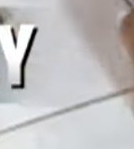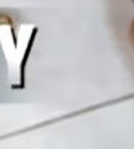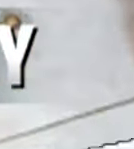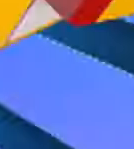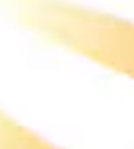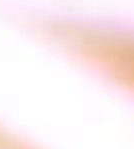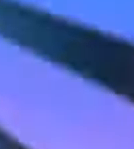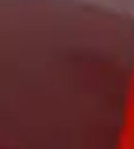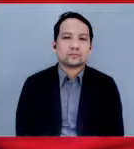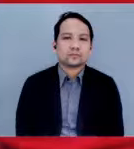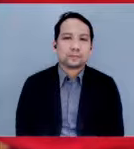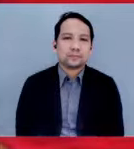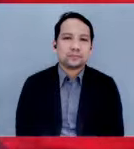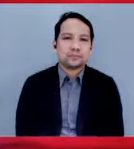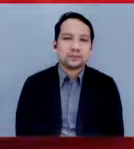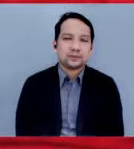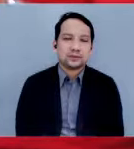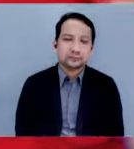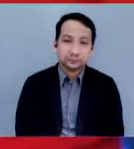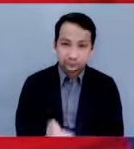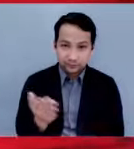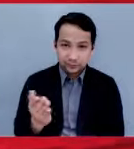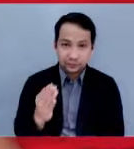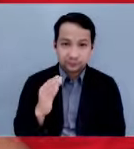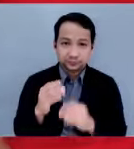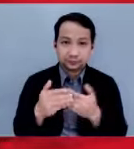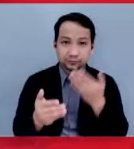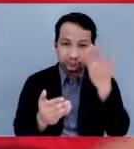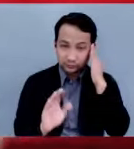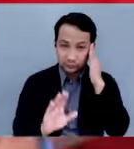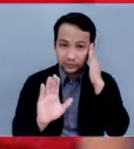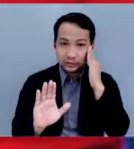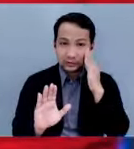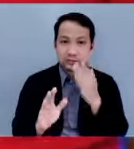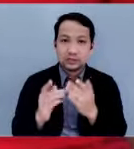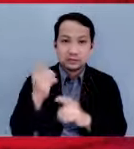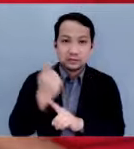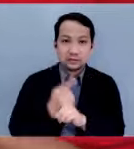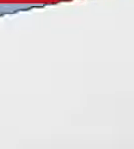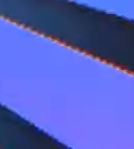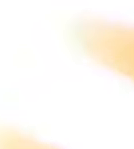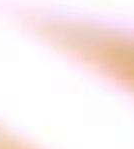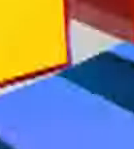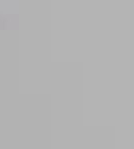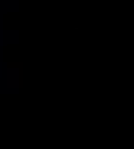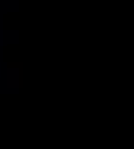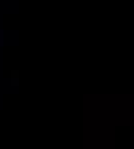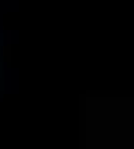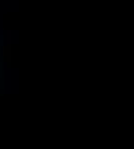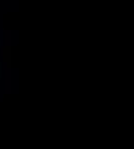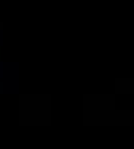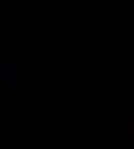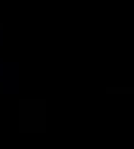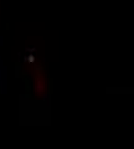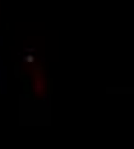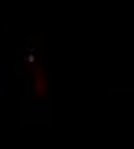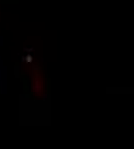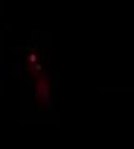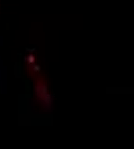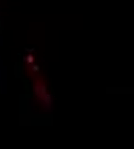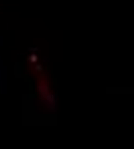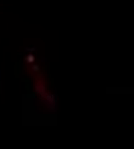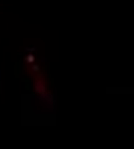Doc. And March, syempre, alam nyo po, is Fire Prevention Month. Ano nga bang pananagutan ng may-ari ng bahay o